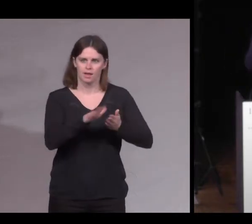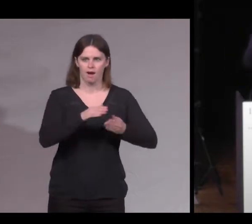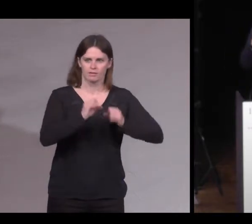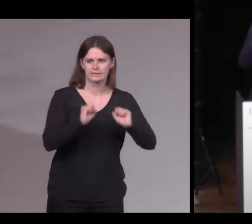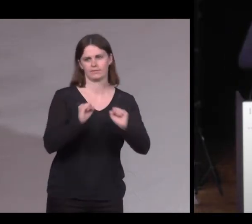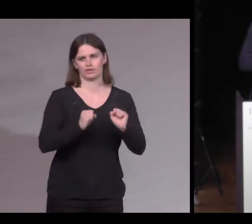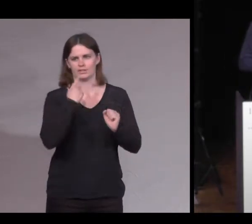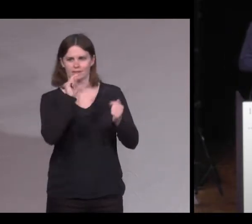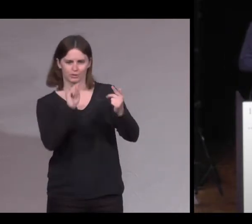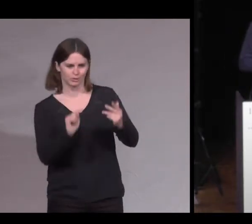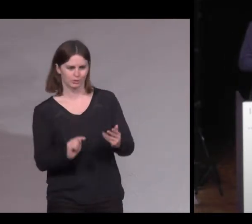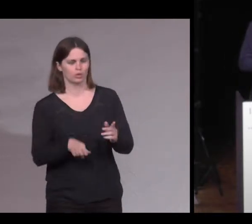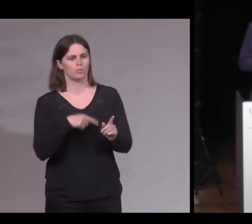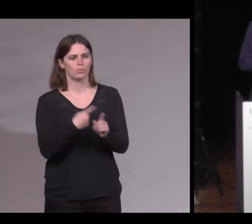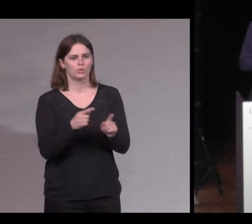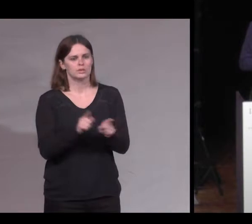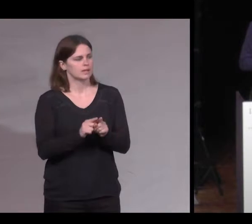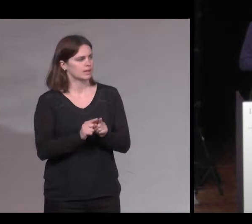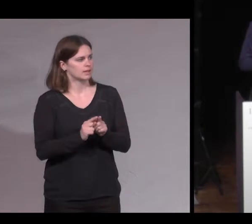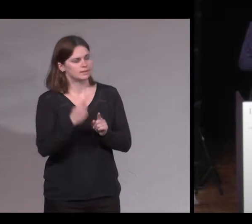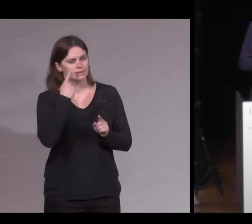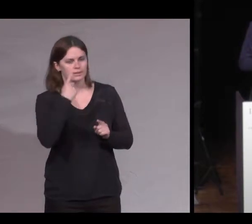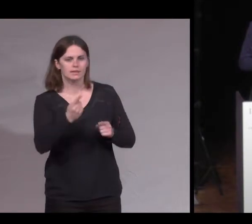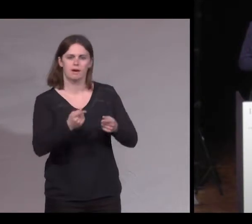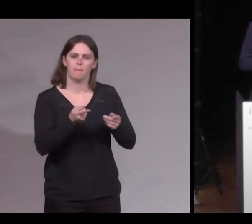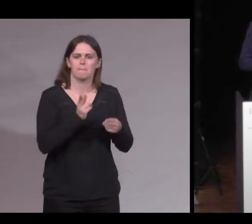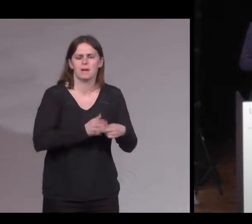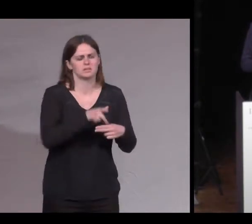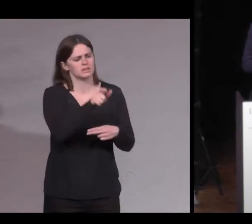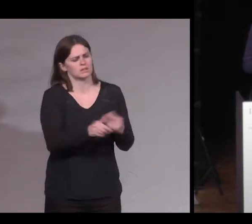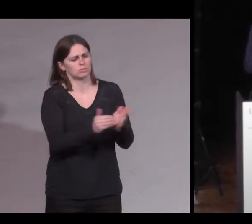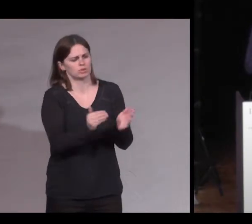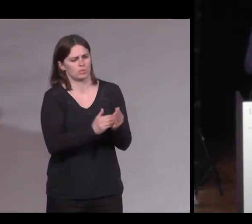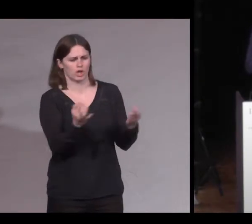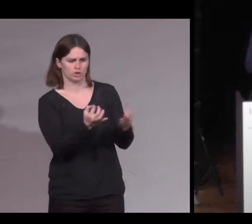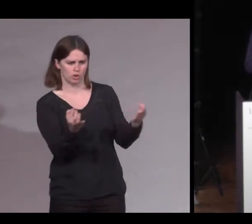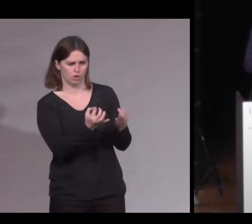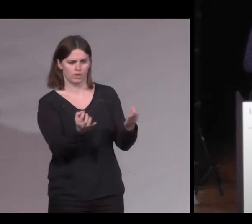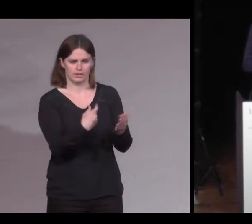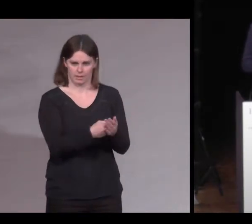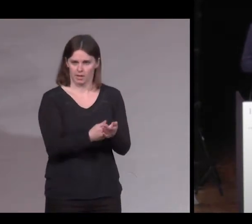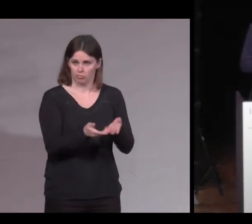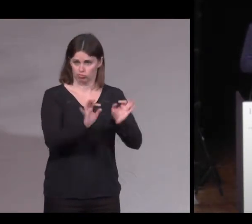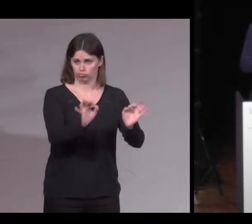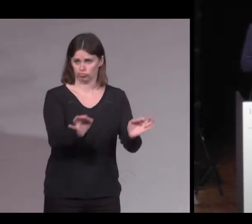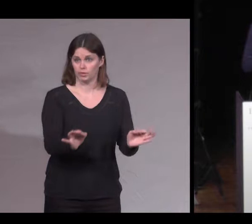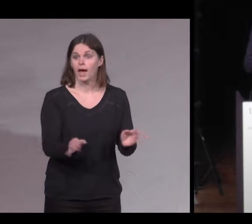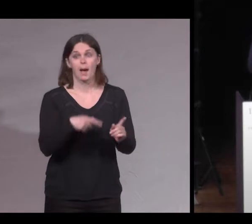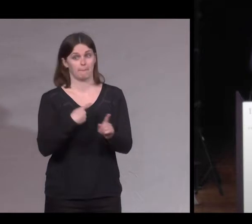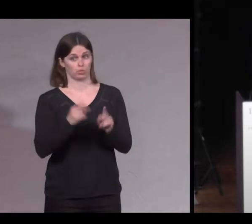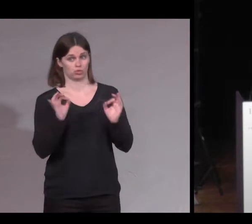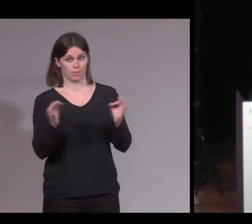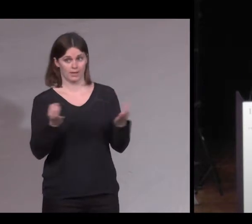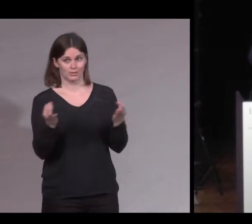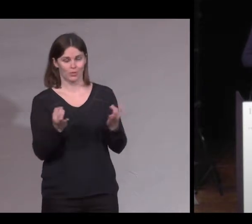znamená praktické potřeby pacienta. Přenést odpovědnost terapie z terapeuta na pacienta. Tento přístup si myslím